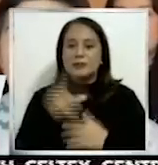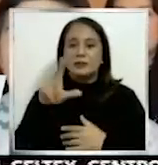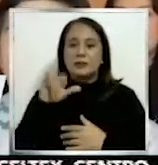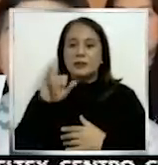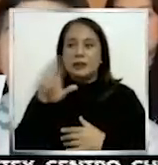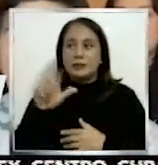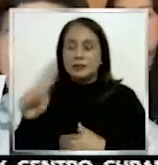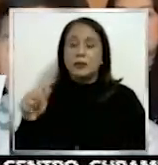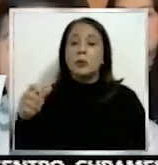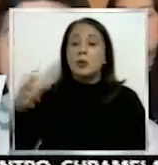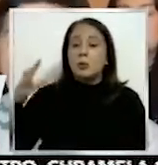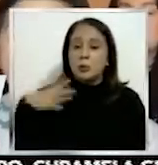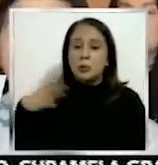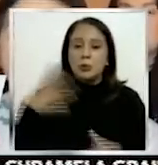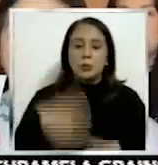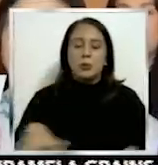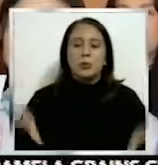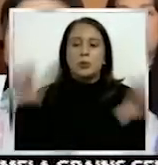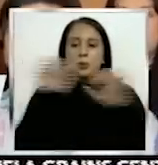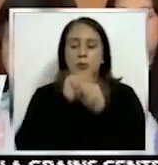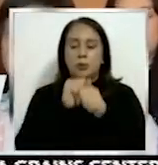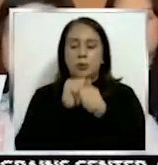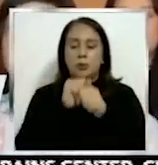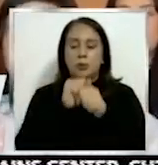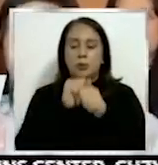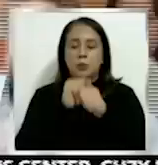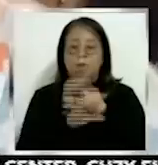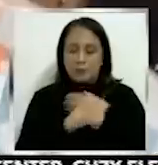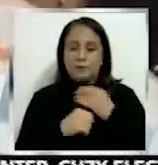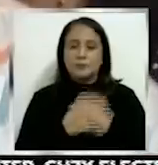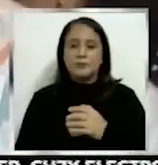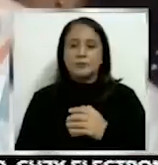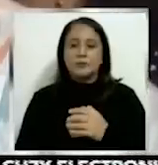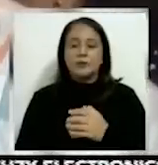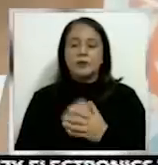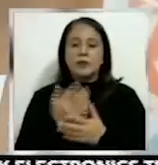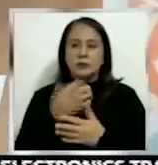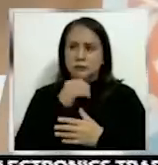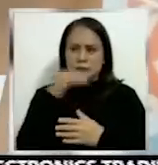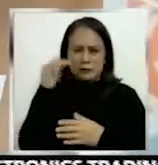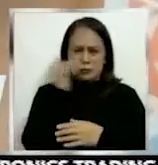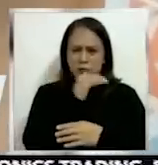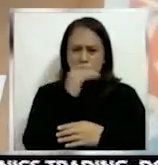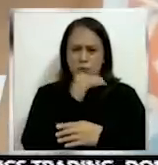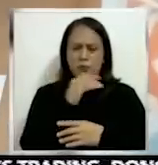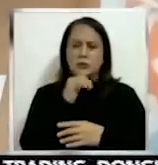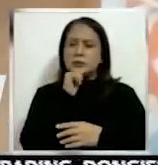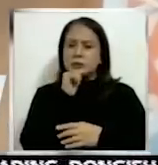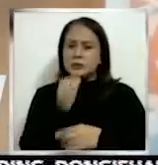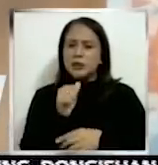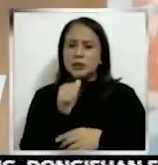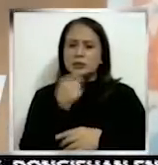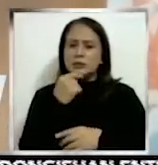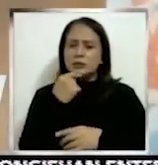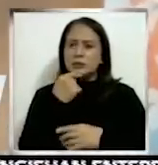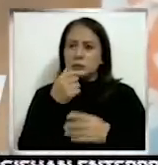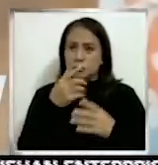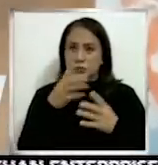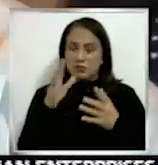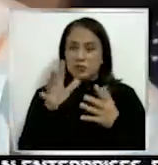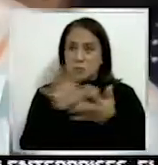lang ito matapos ang kontrata. Hindi din daw siya nagsisinungaling at di din daw niya sinisiraan ng dating